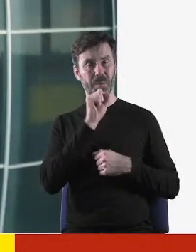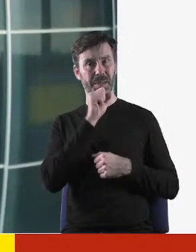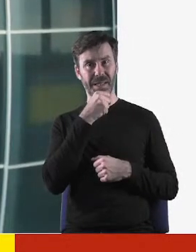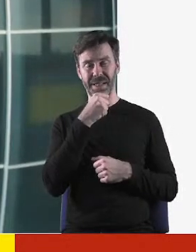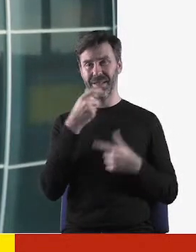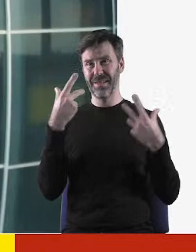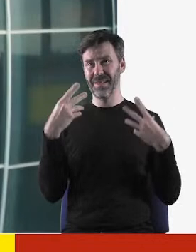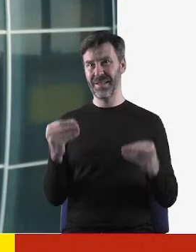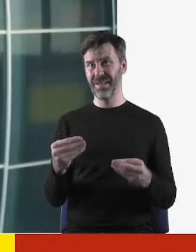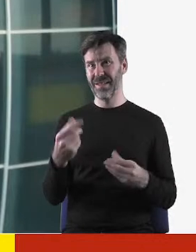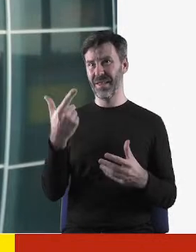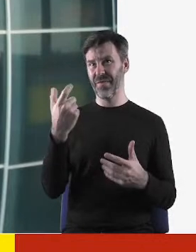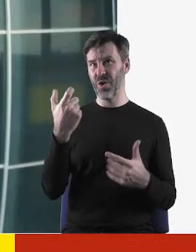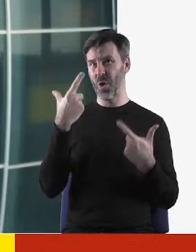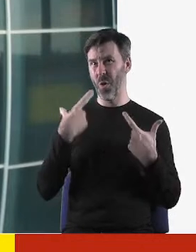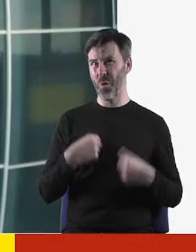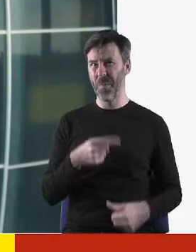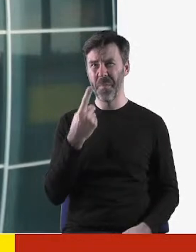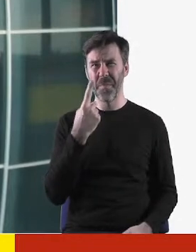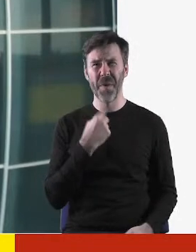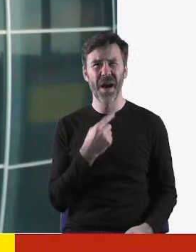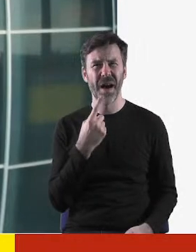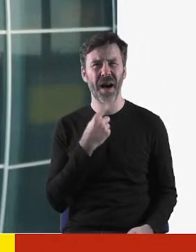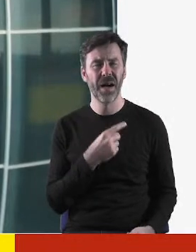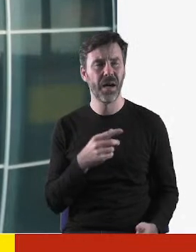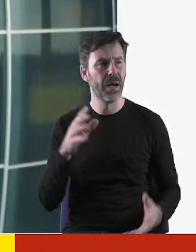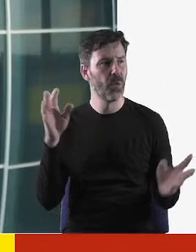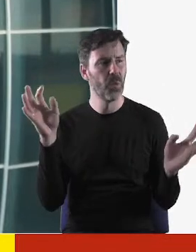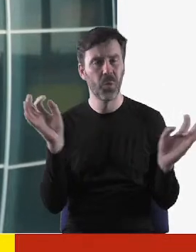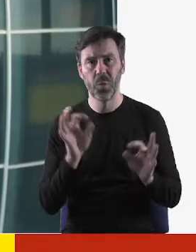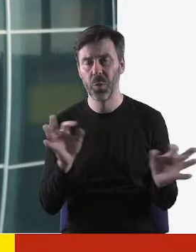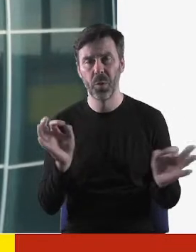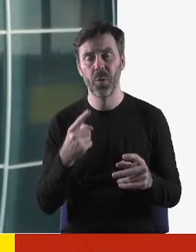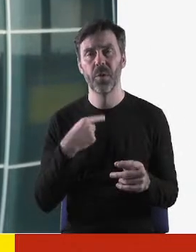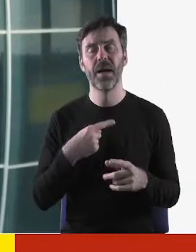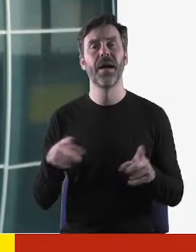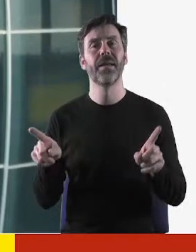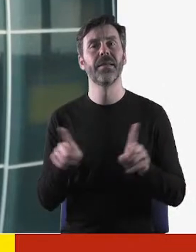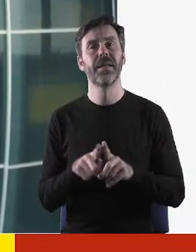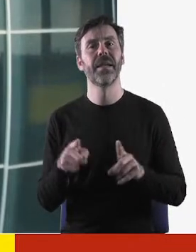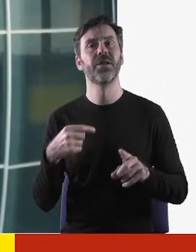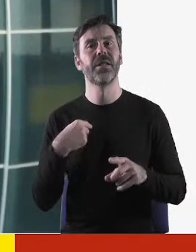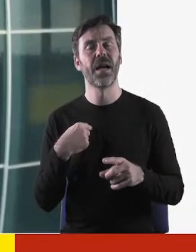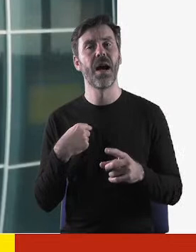nie jest, to jest żenująca wprost liczba. Uważam również, że